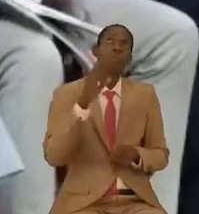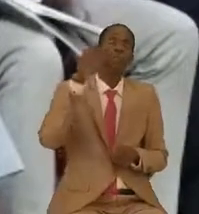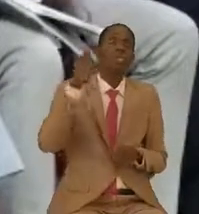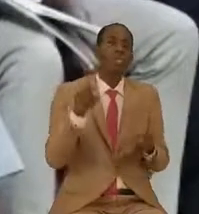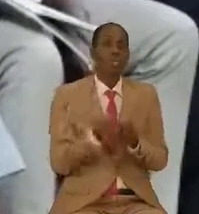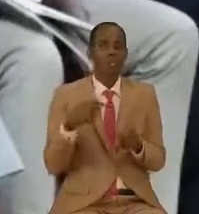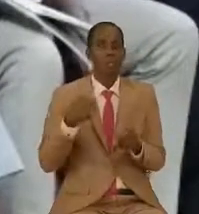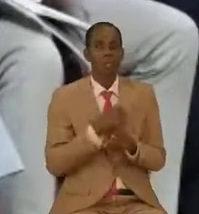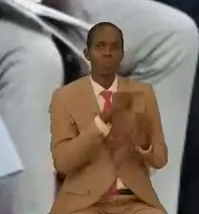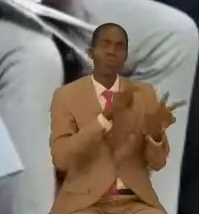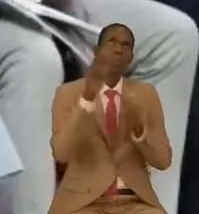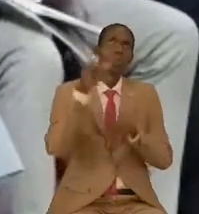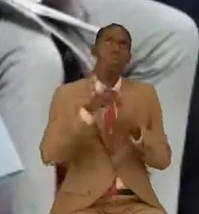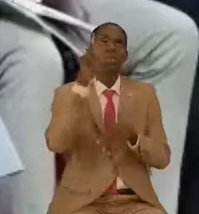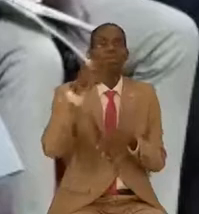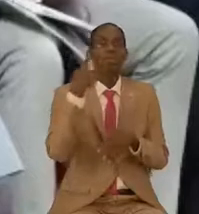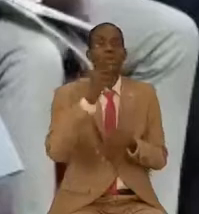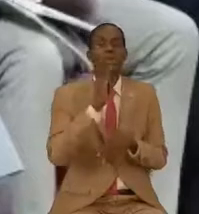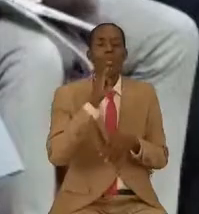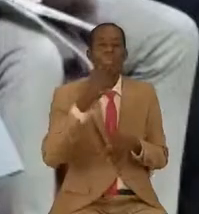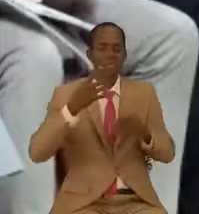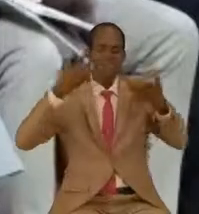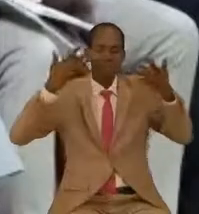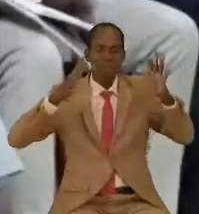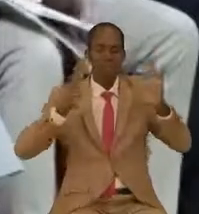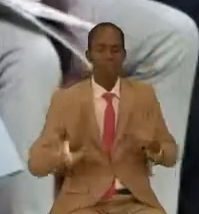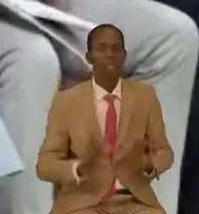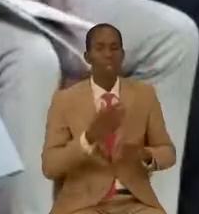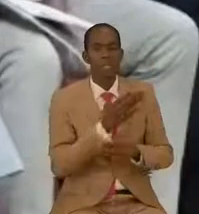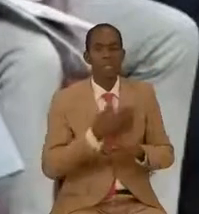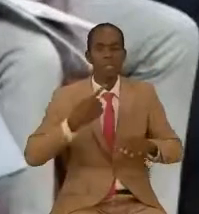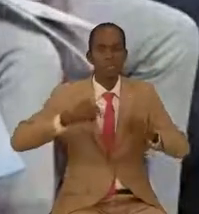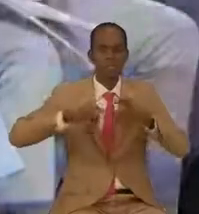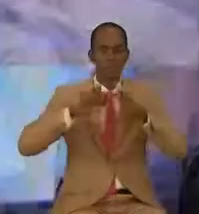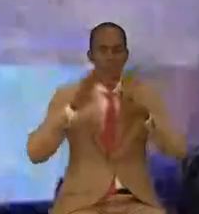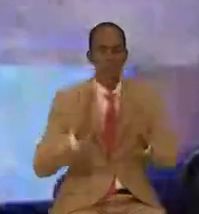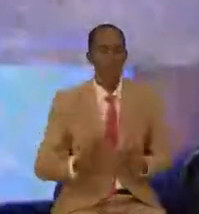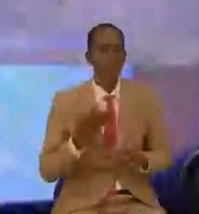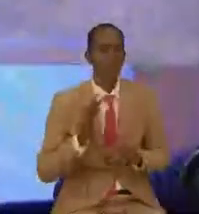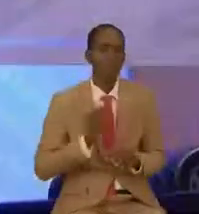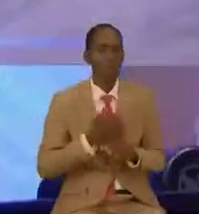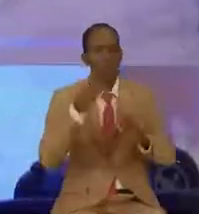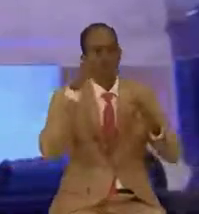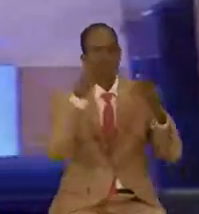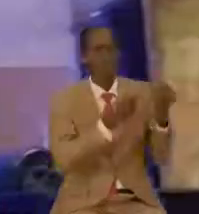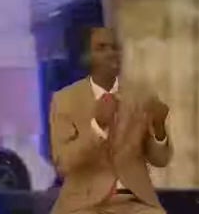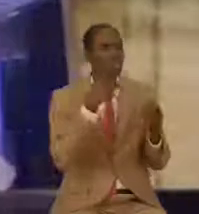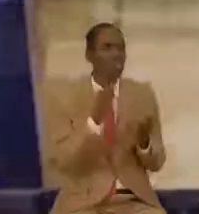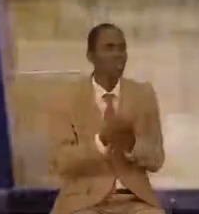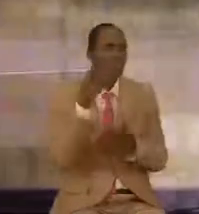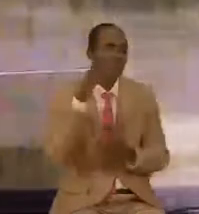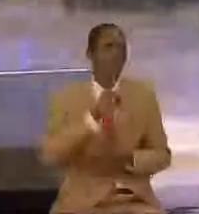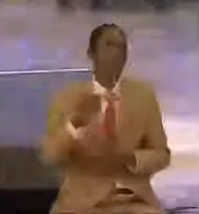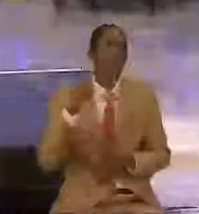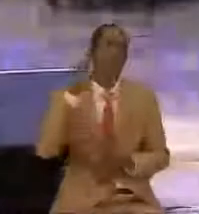comme nous avons les regards sur lui, celui qui est le consommateur et le chef et le